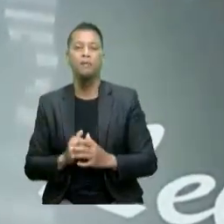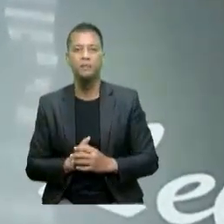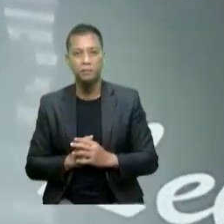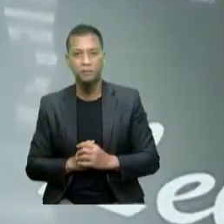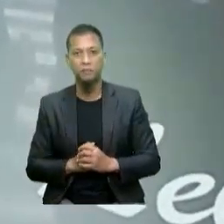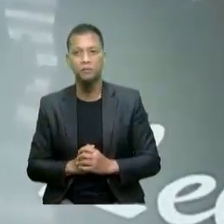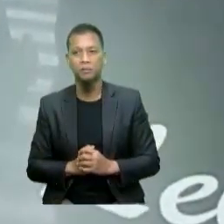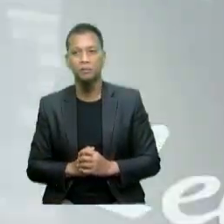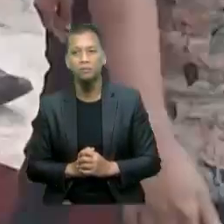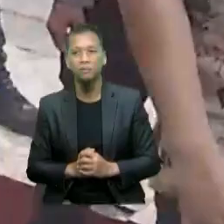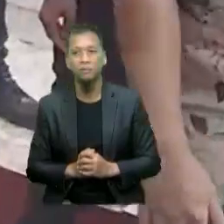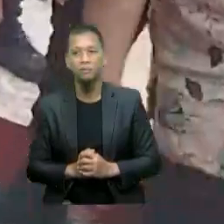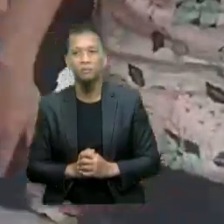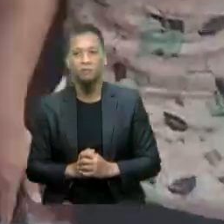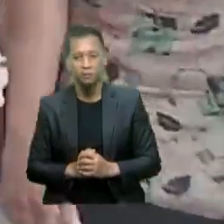lainnya masih kita telusuri.